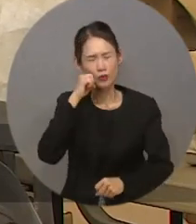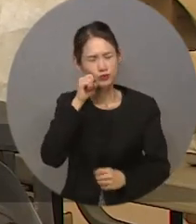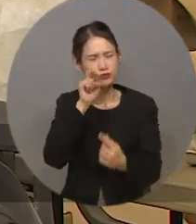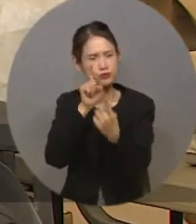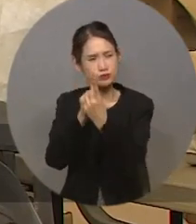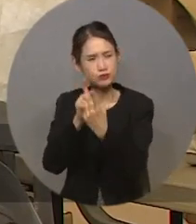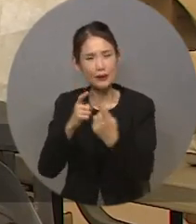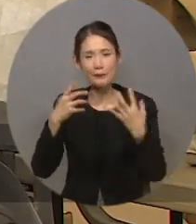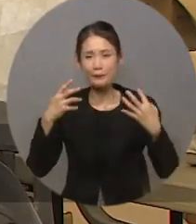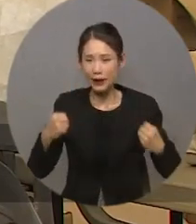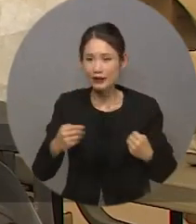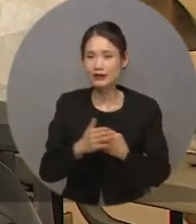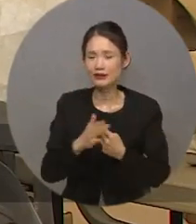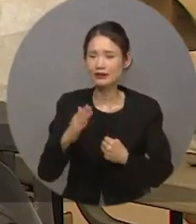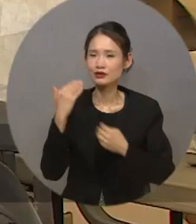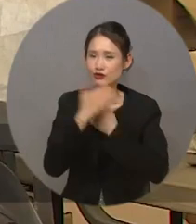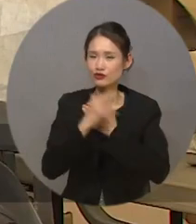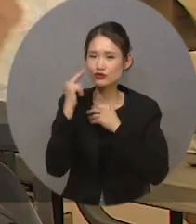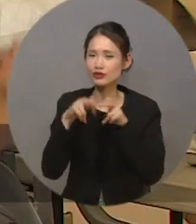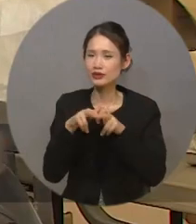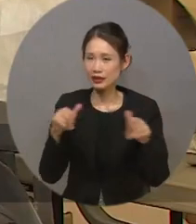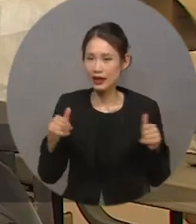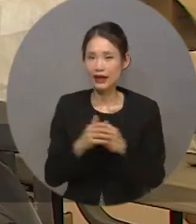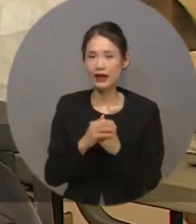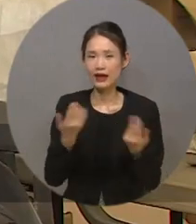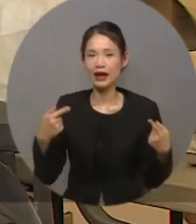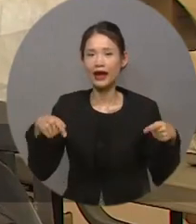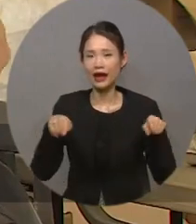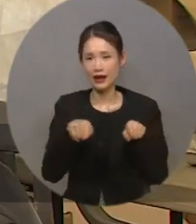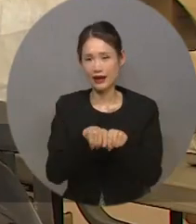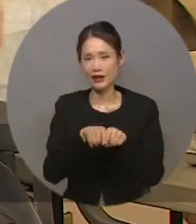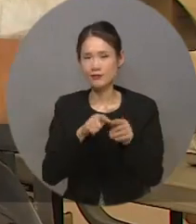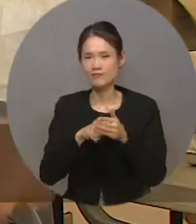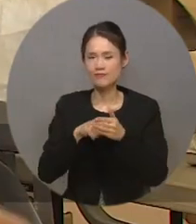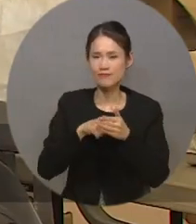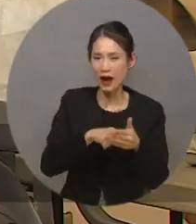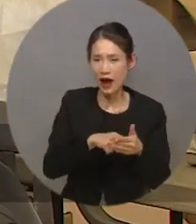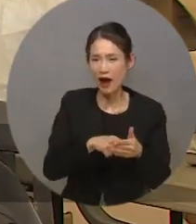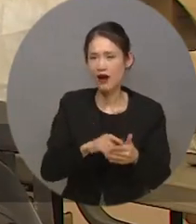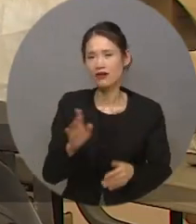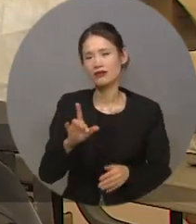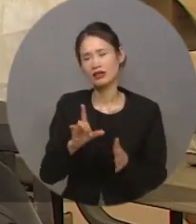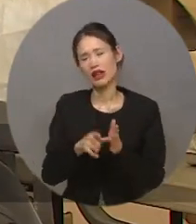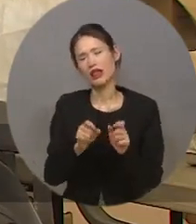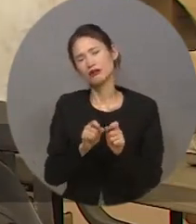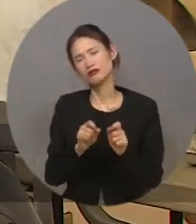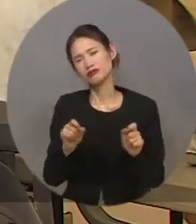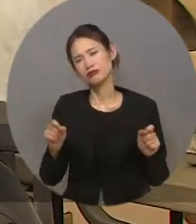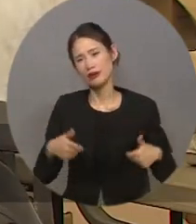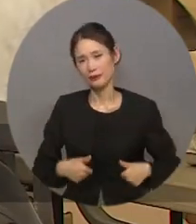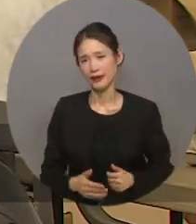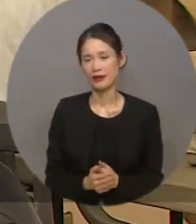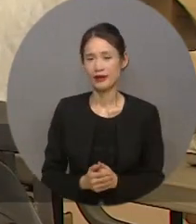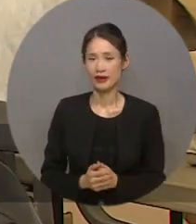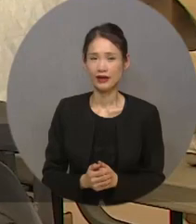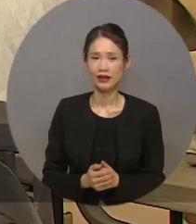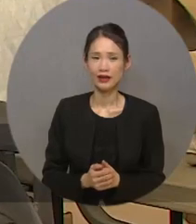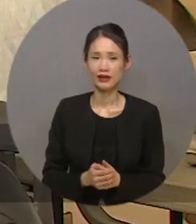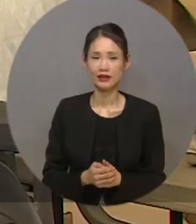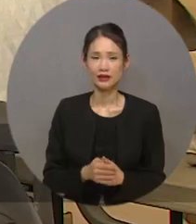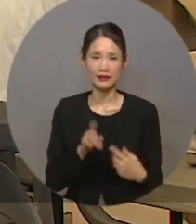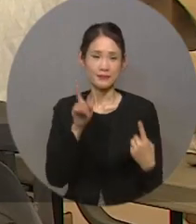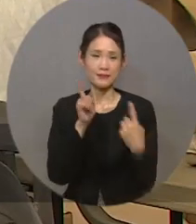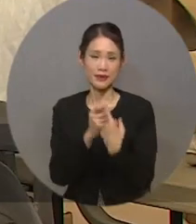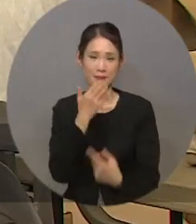이런 부분을 저희가 중증장애인들과 이제 극복해 나가기에는 오랜 시간이 또 걸려요. 이렇게 만날 수